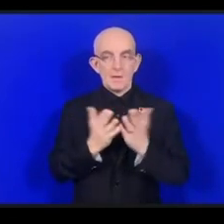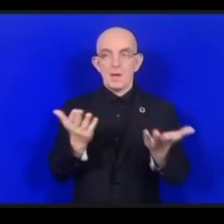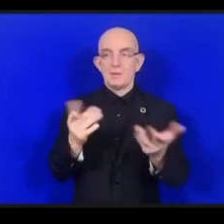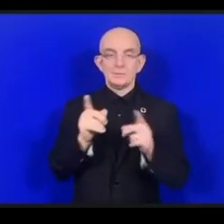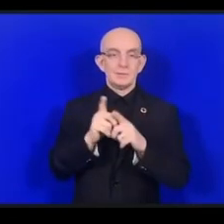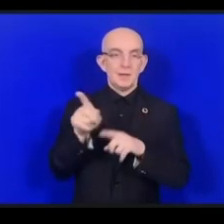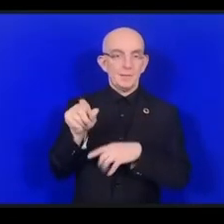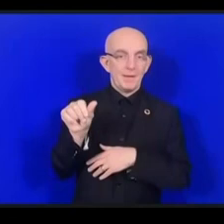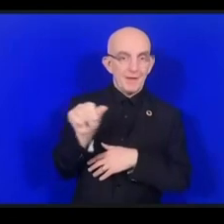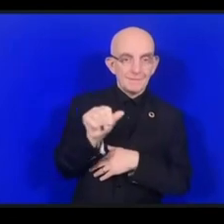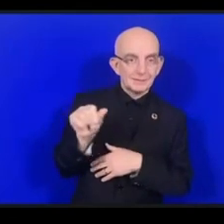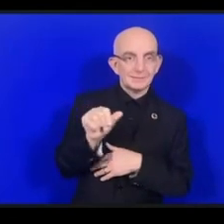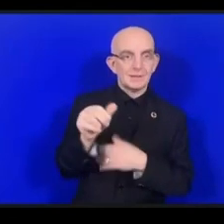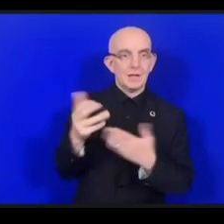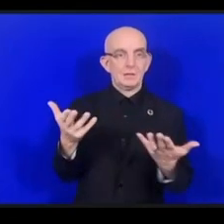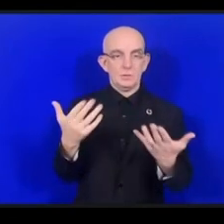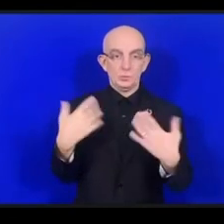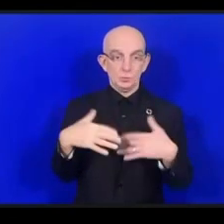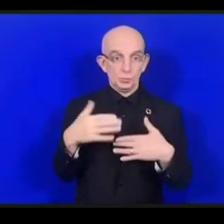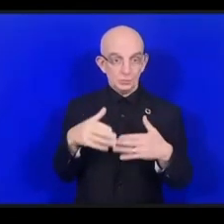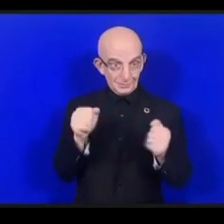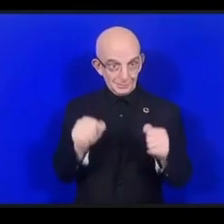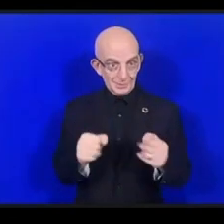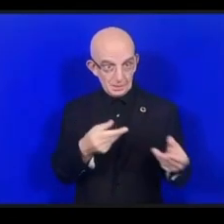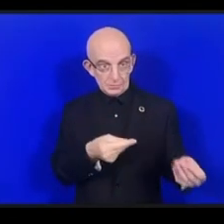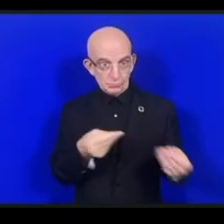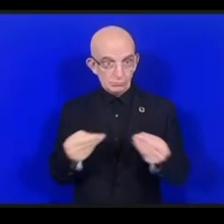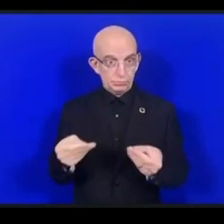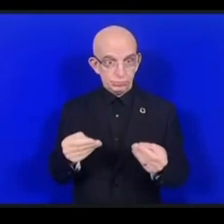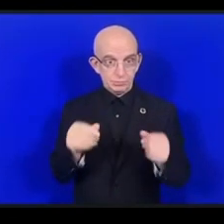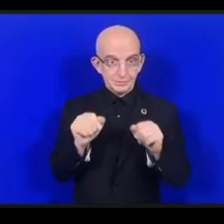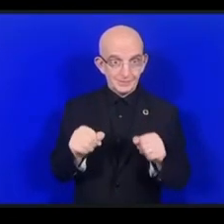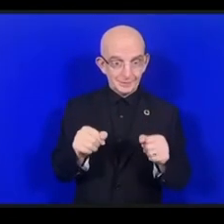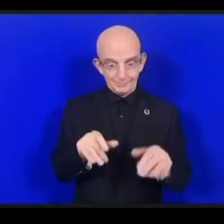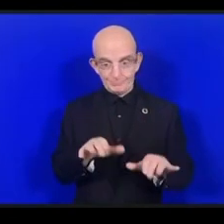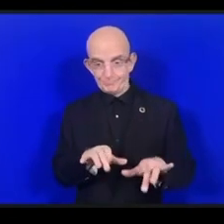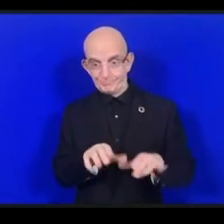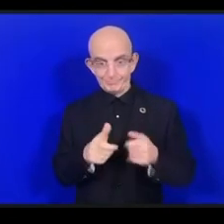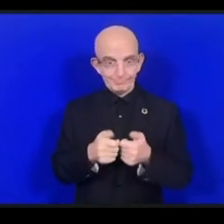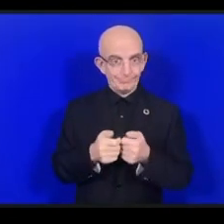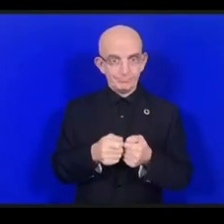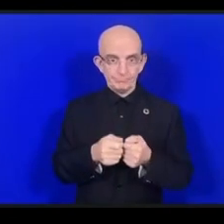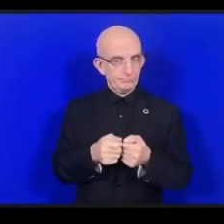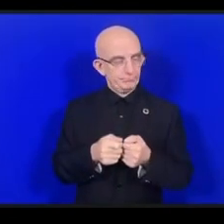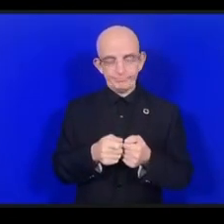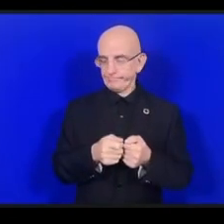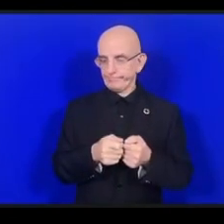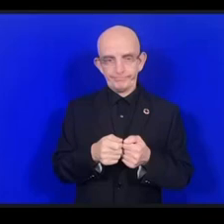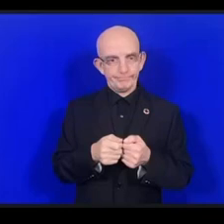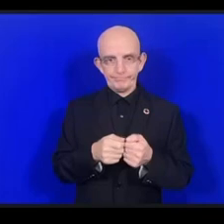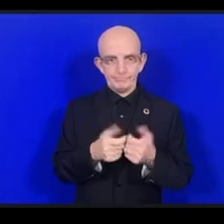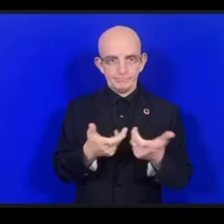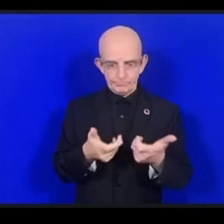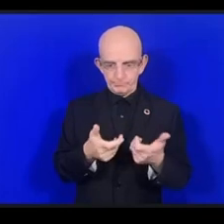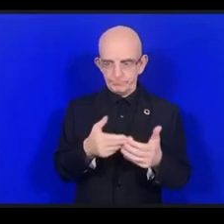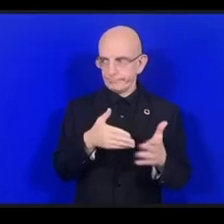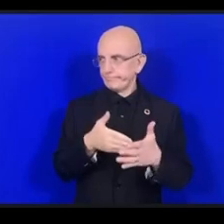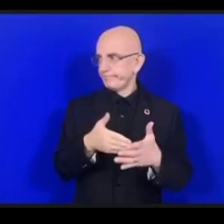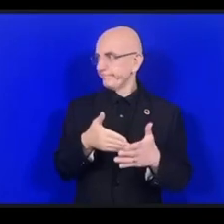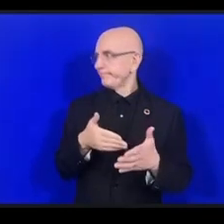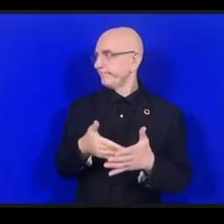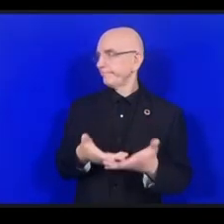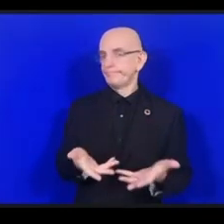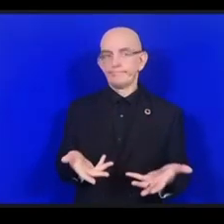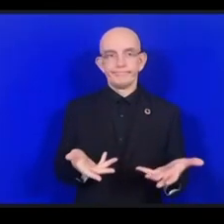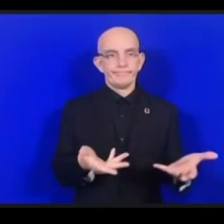国家，人们很难接入互联网，而且呢，互联网的上网费也非